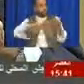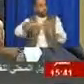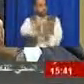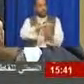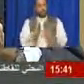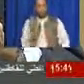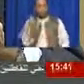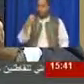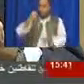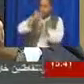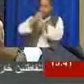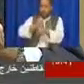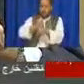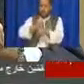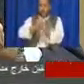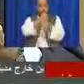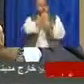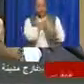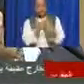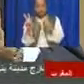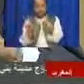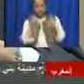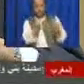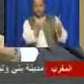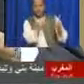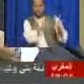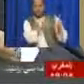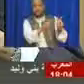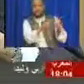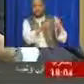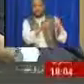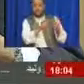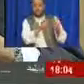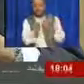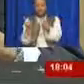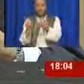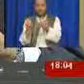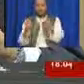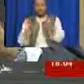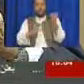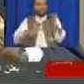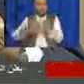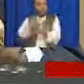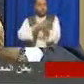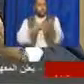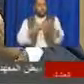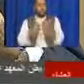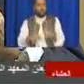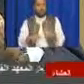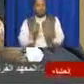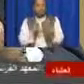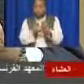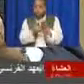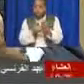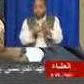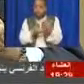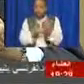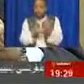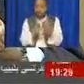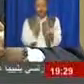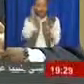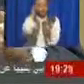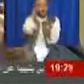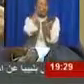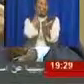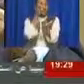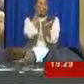اذا كان كل واحد عند حقك لما يصير الانتقال الناس انتقامهم ربما